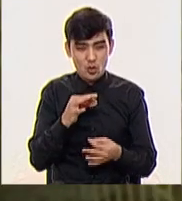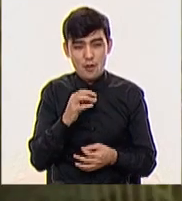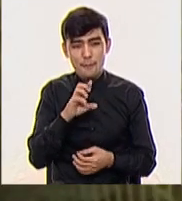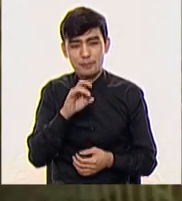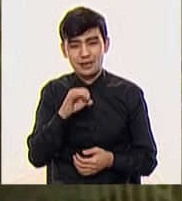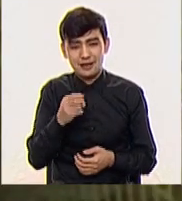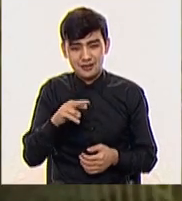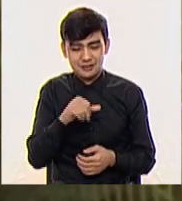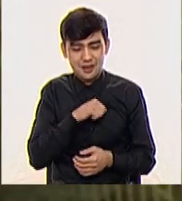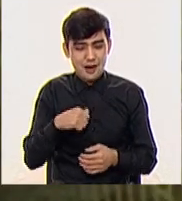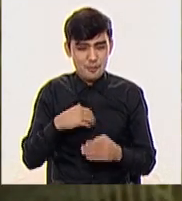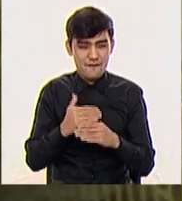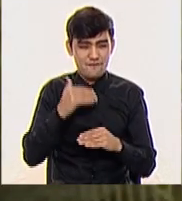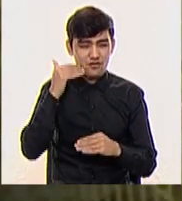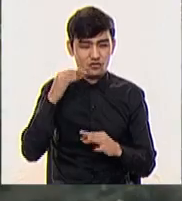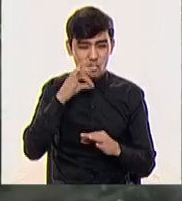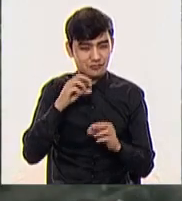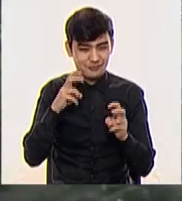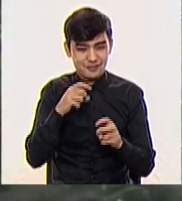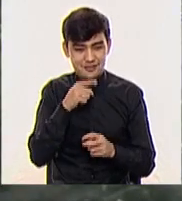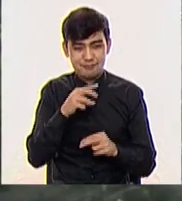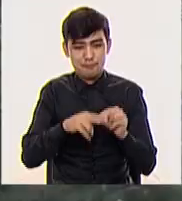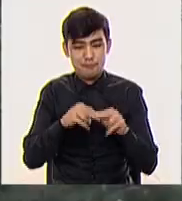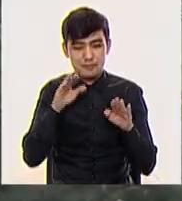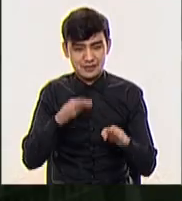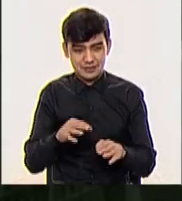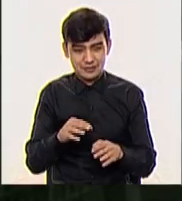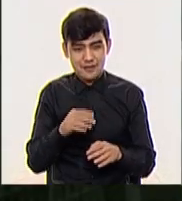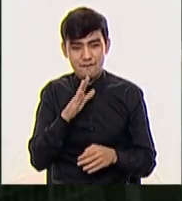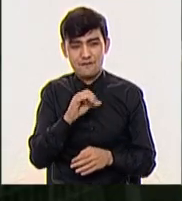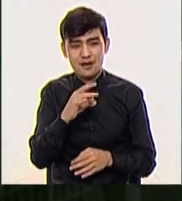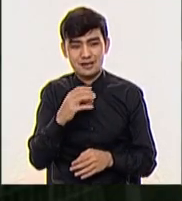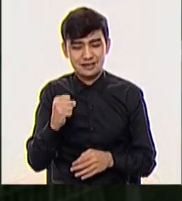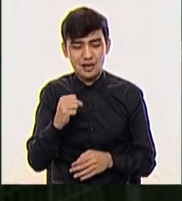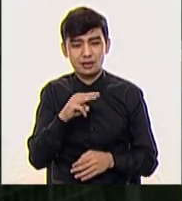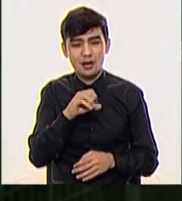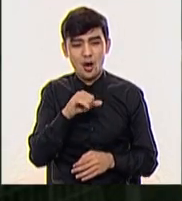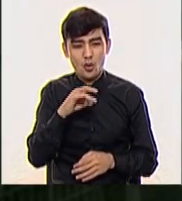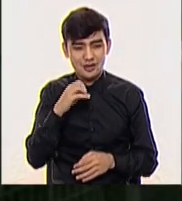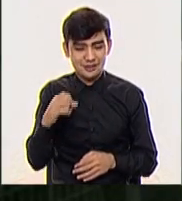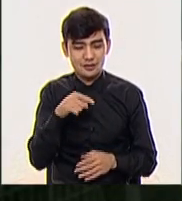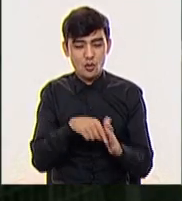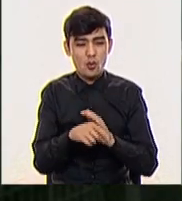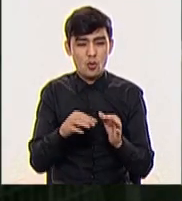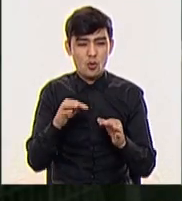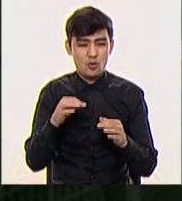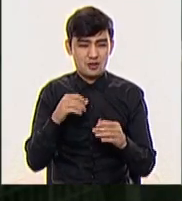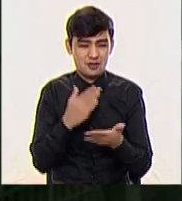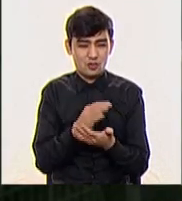кетуіне байланысты ең биік ғимарат атағы осы құрылысқа беріліп отыр. Варса Тауэрстың ішінде кеңселер мен мейрамханалар тіпті